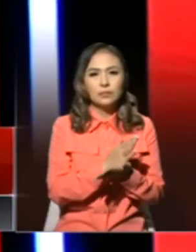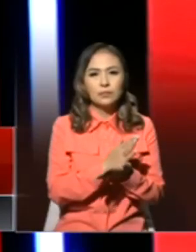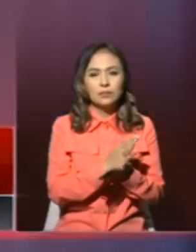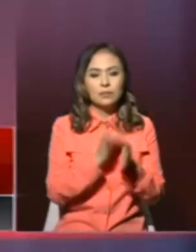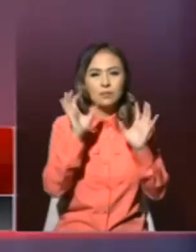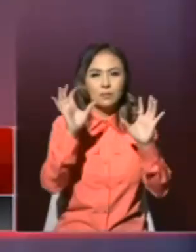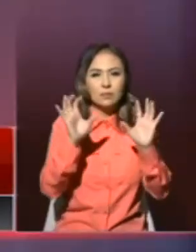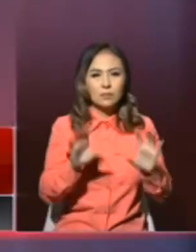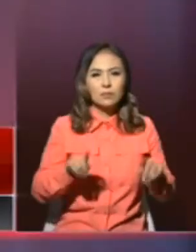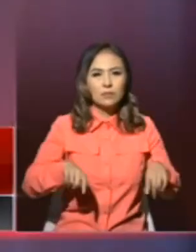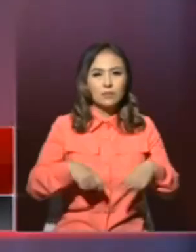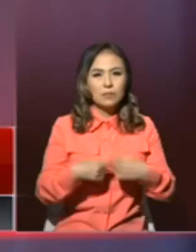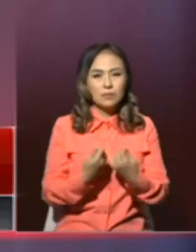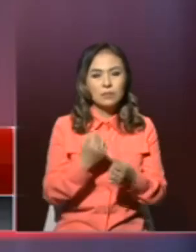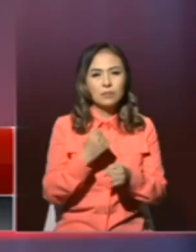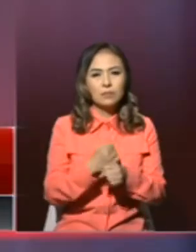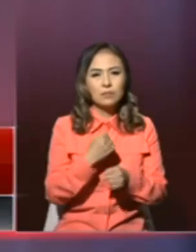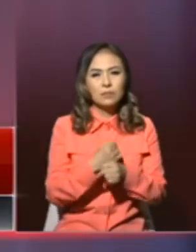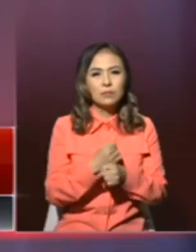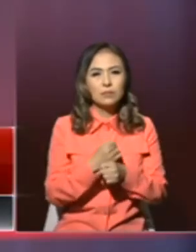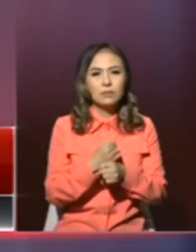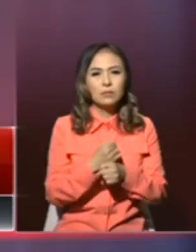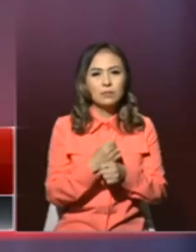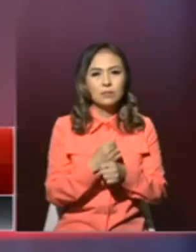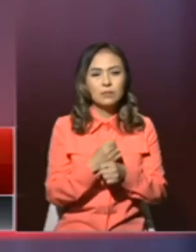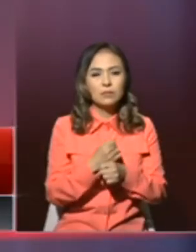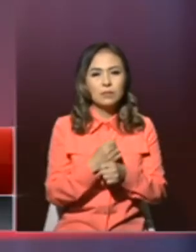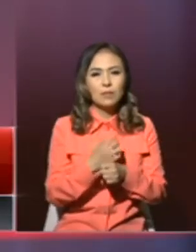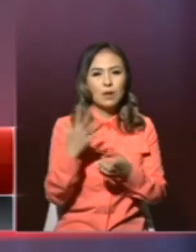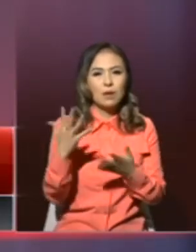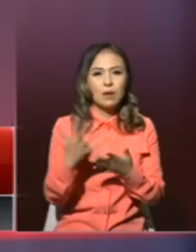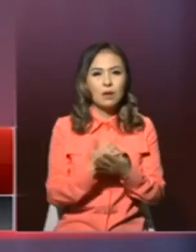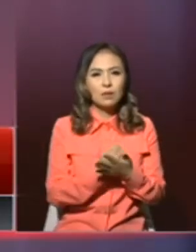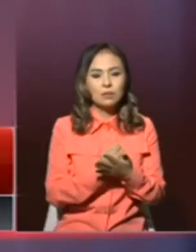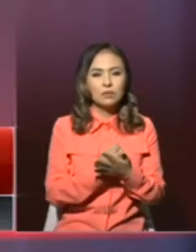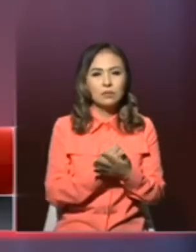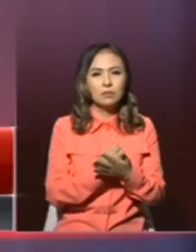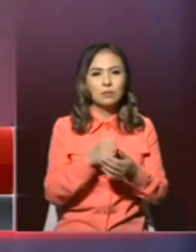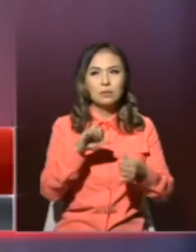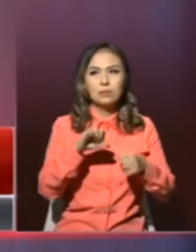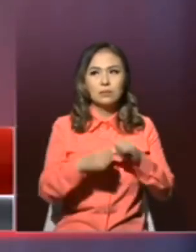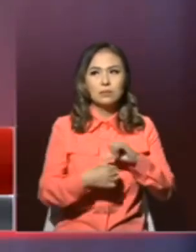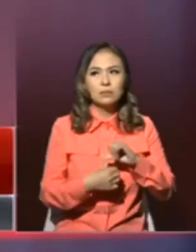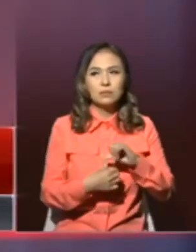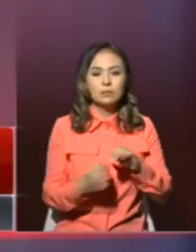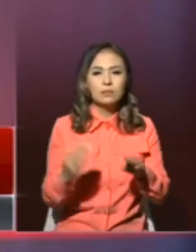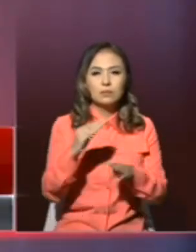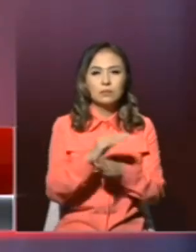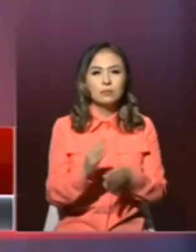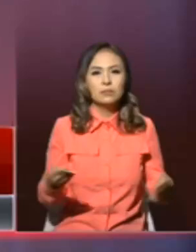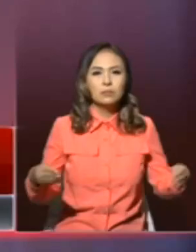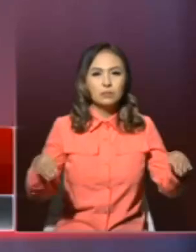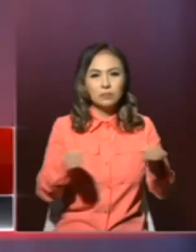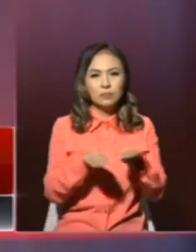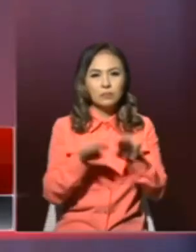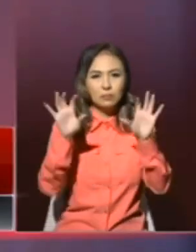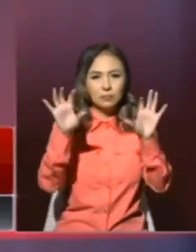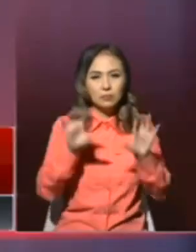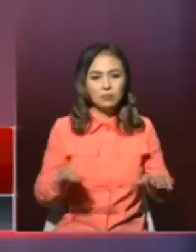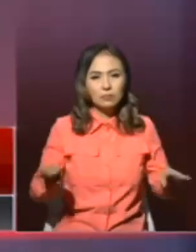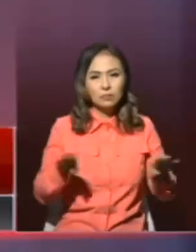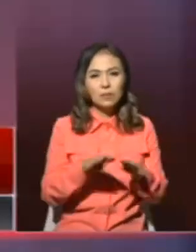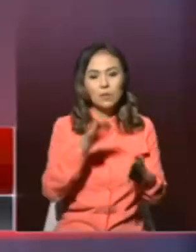ойын автоматтарымызды солардың бірлесіп шақырып отырмыз. Анықтап, оларды әрдайым жабамыз. Оның үстіне жаңа заң жүзінде жауап берген адамдар